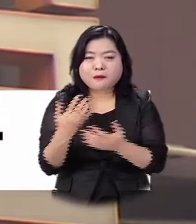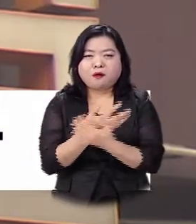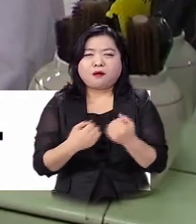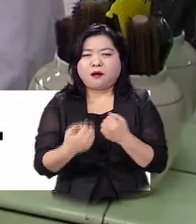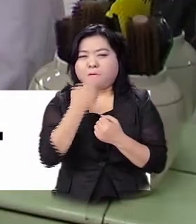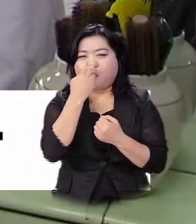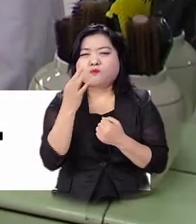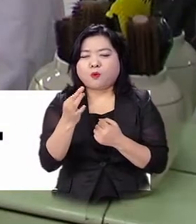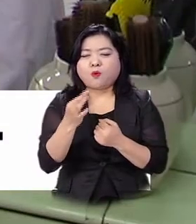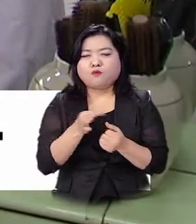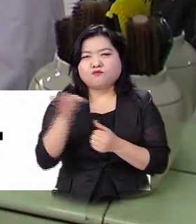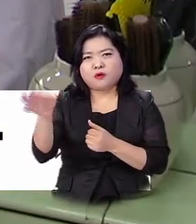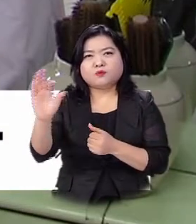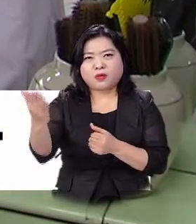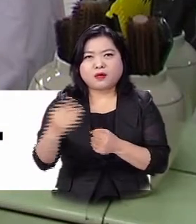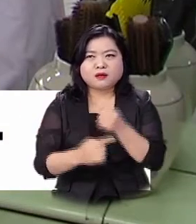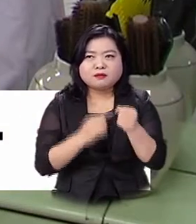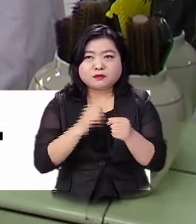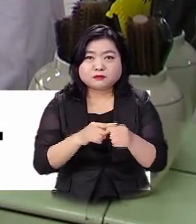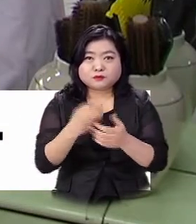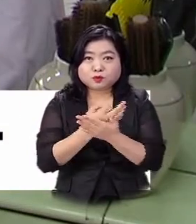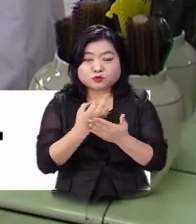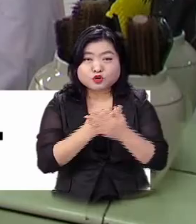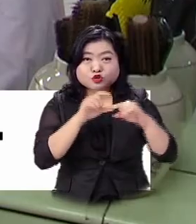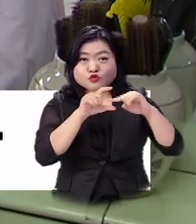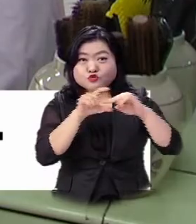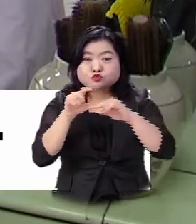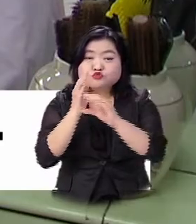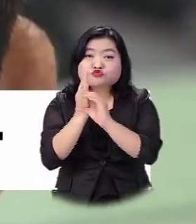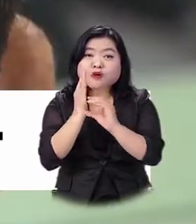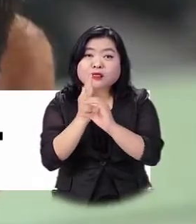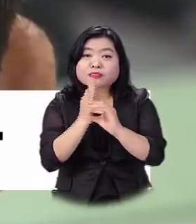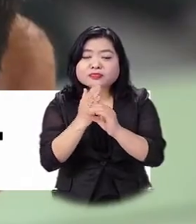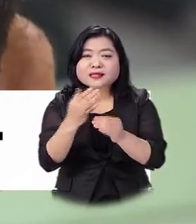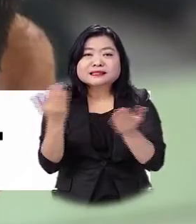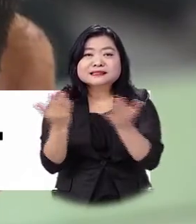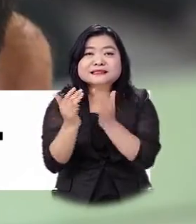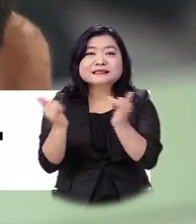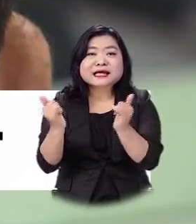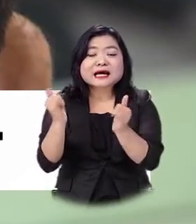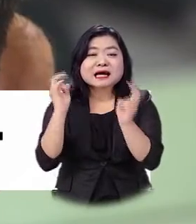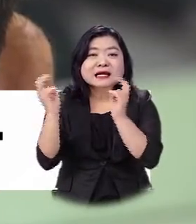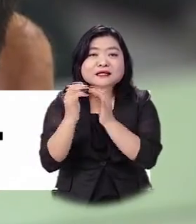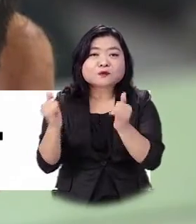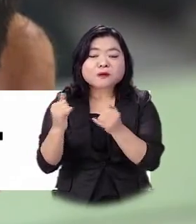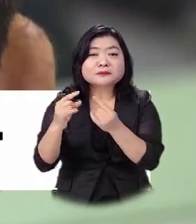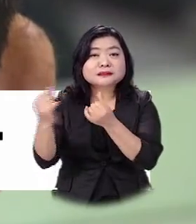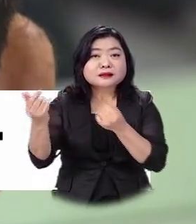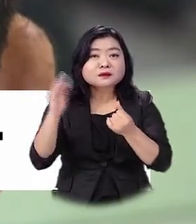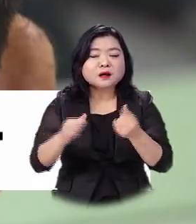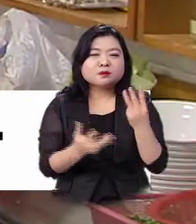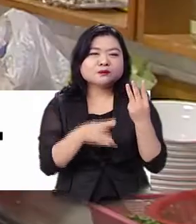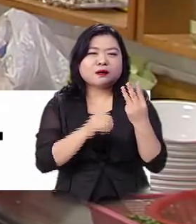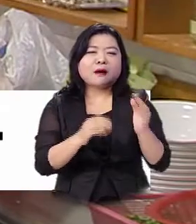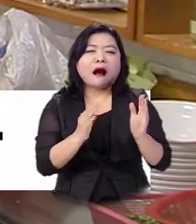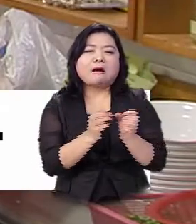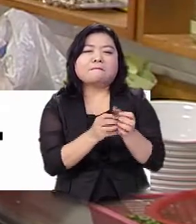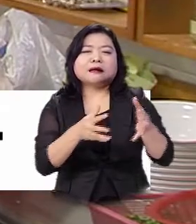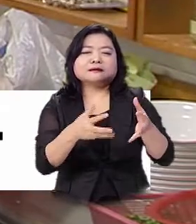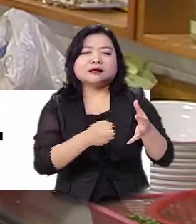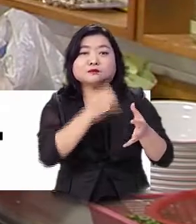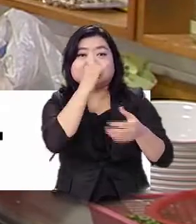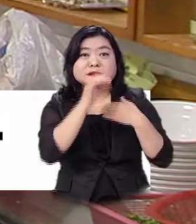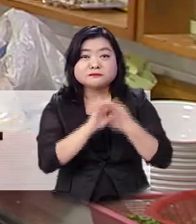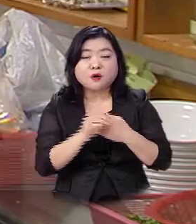부과됩니다. 연소득이 중위소득 직장인과 비슷하더라도 시가 3억짜리 아파트가 있으면 월 평균 10만